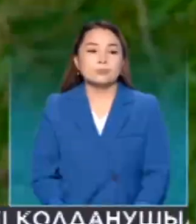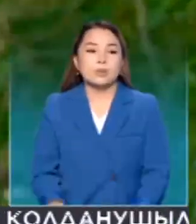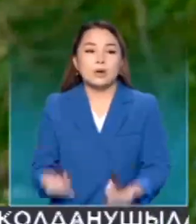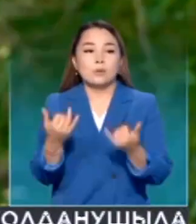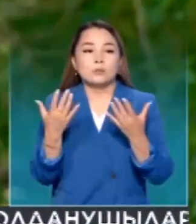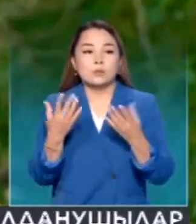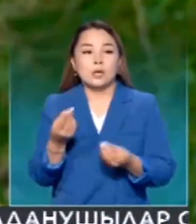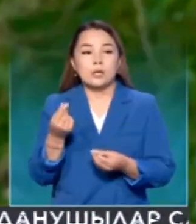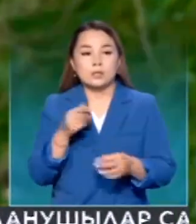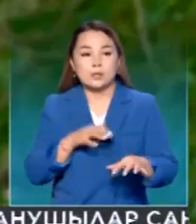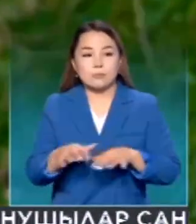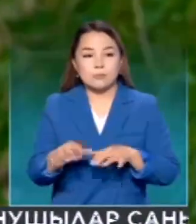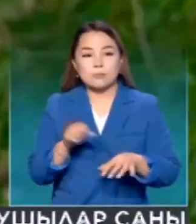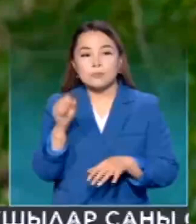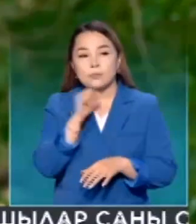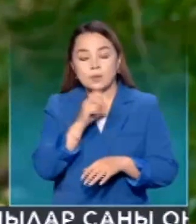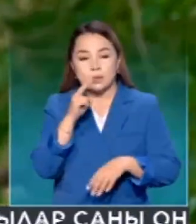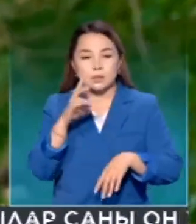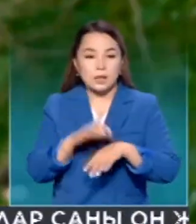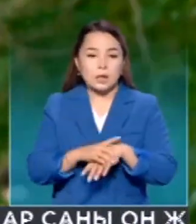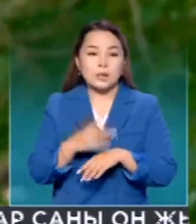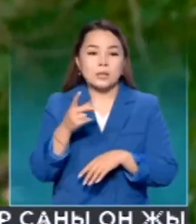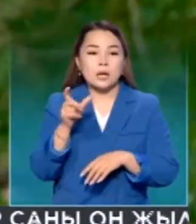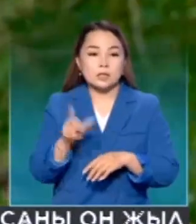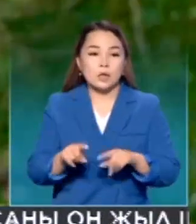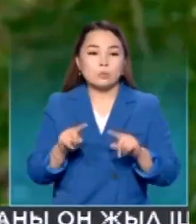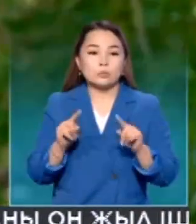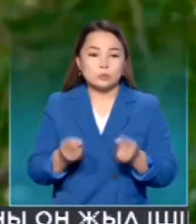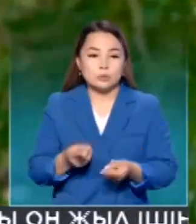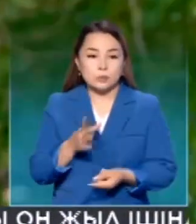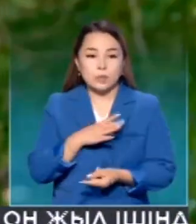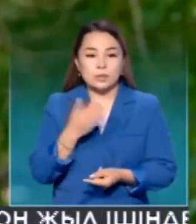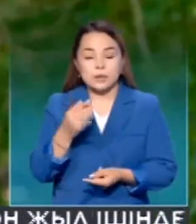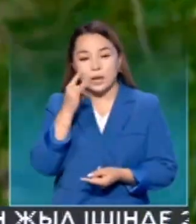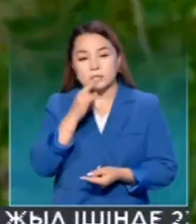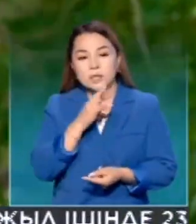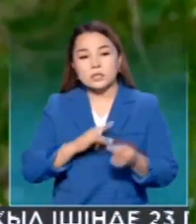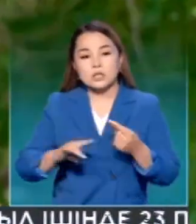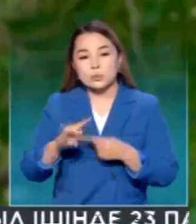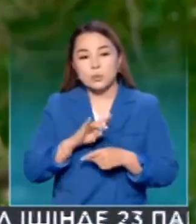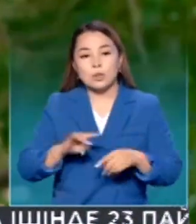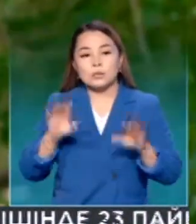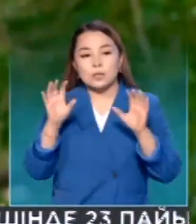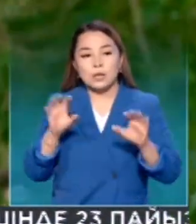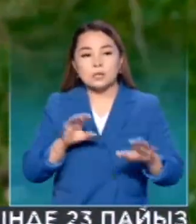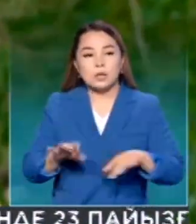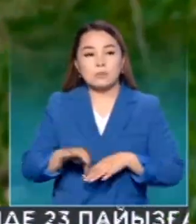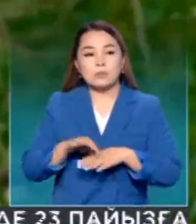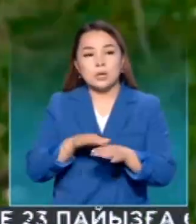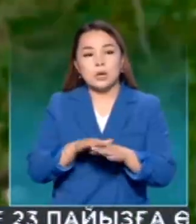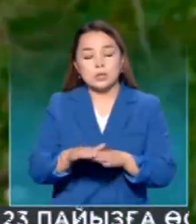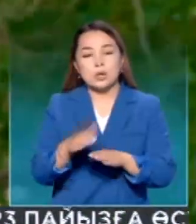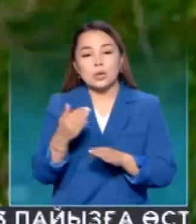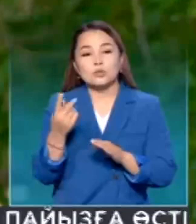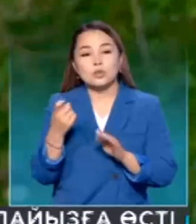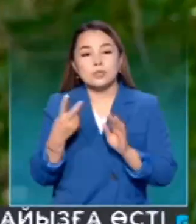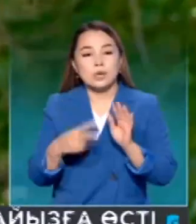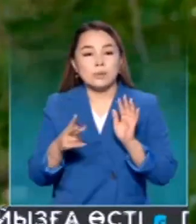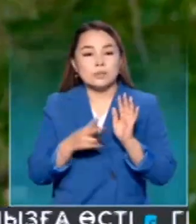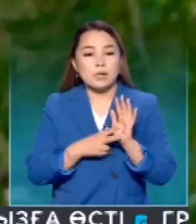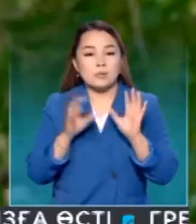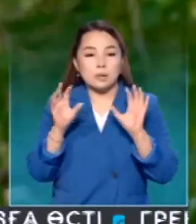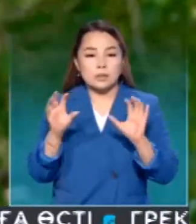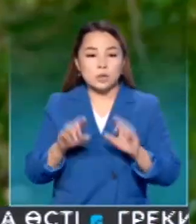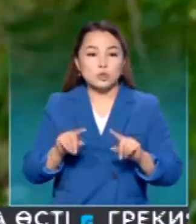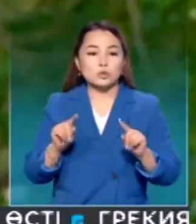таңда ақшаны жымқыру дерегі бойынша екі адам күдікке ілінді. Оның біреуі Қазақстан Республикасы қылмыстық процестік кодексінің 128-ші бабы